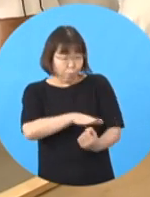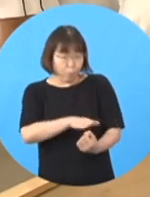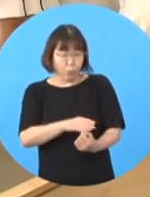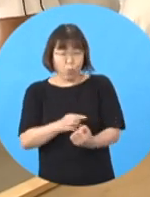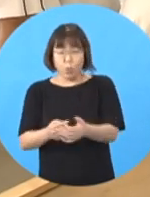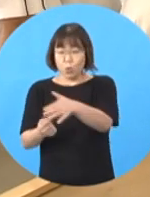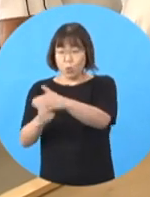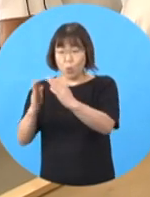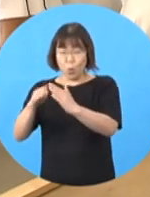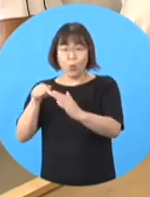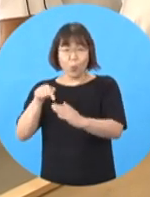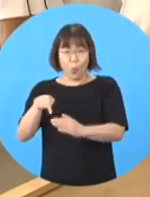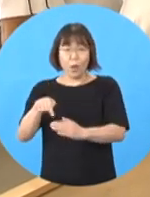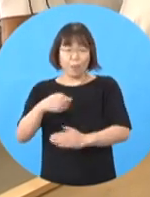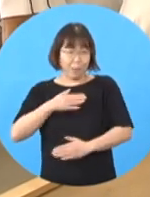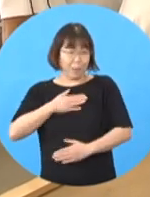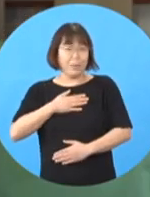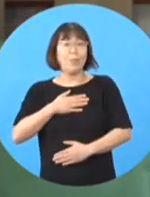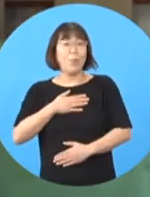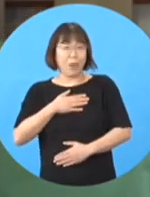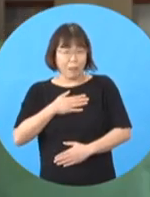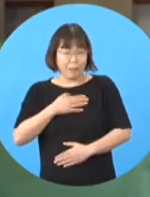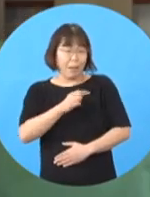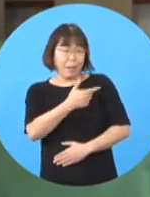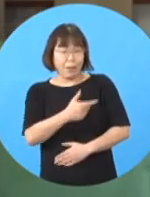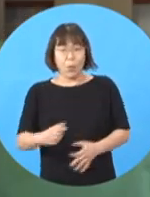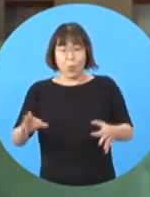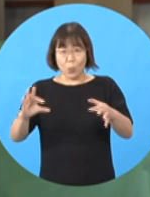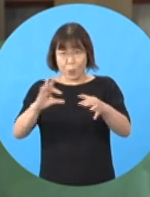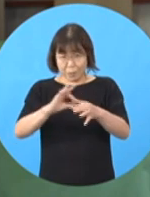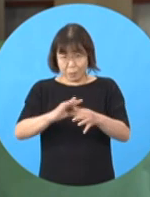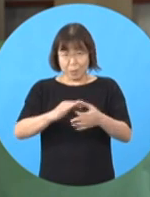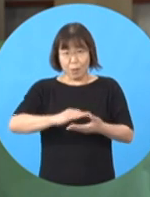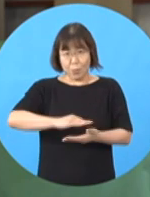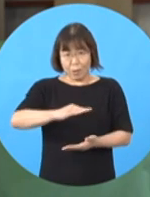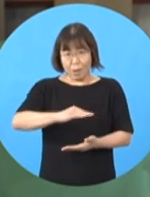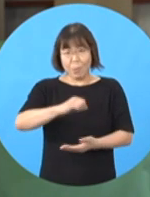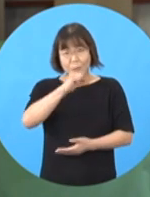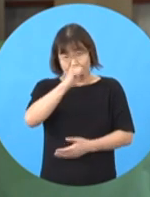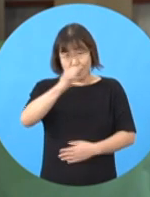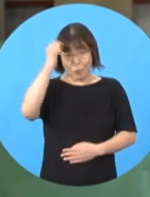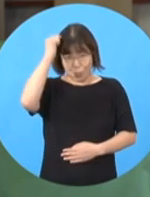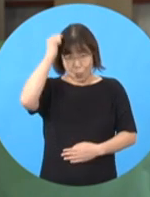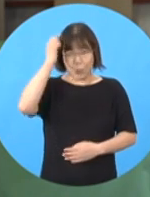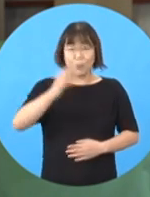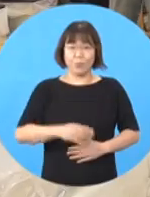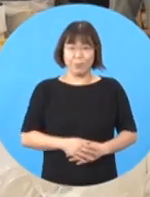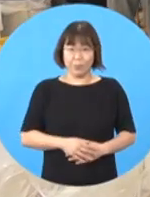方にもぜひ知っていただいて、いろんなつながりが深まっていけばいいかなと思います。